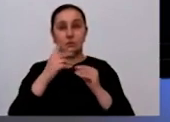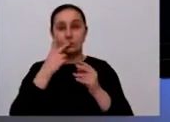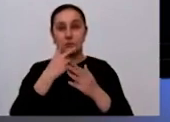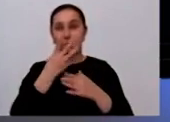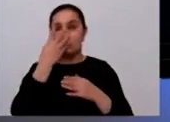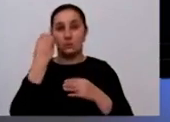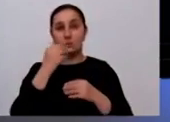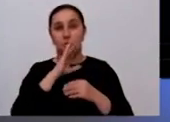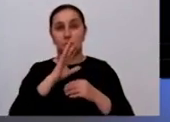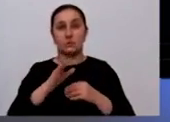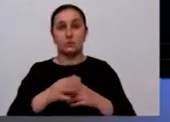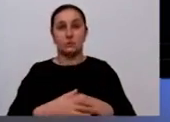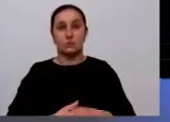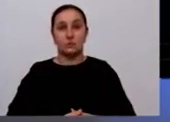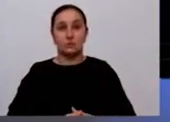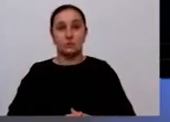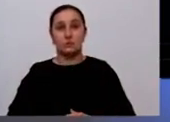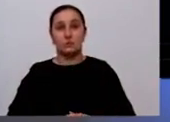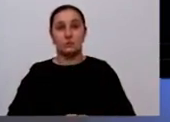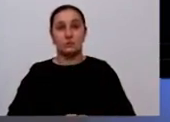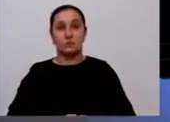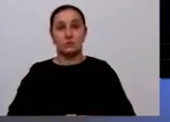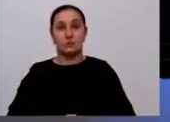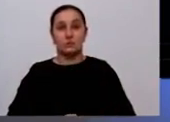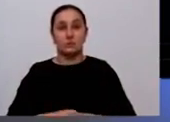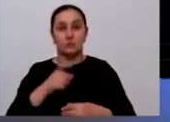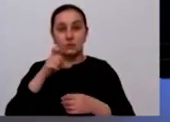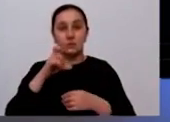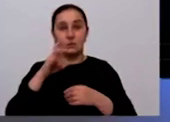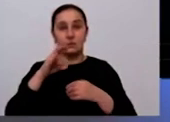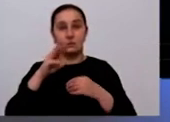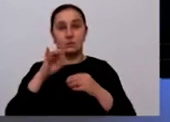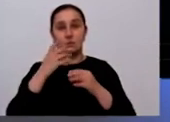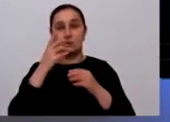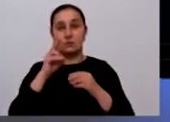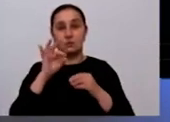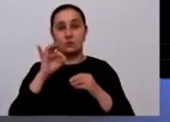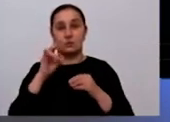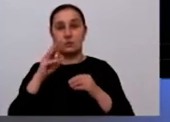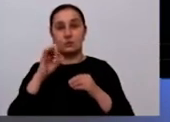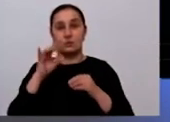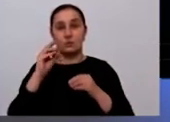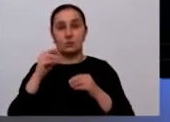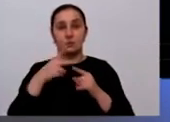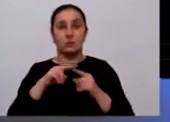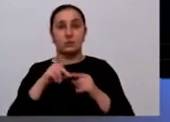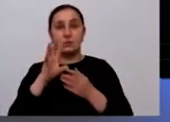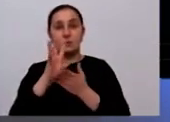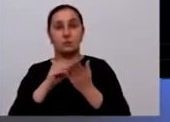kerakli hajmni ham keltirib olishni unutmang. Enter tugmasini bosib, Ctrl J tugmasi orqali nusxa